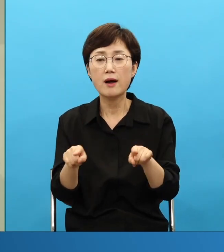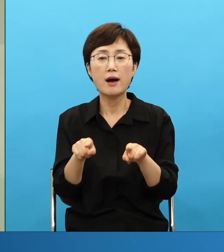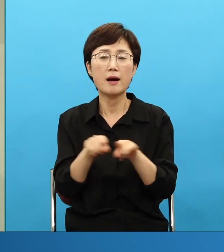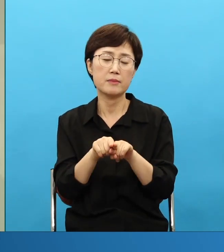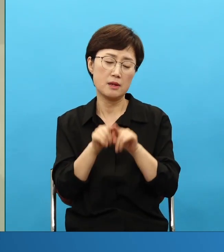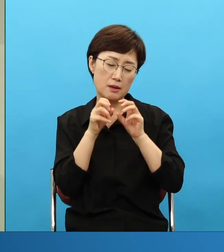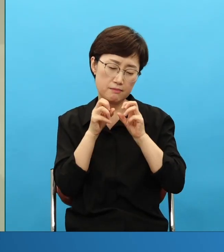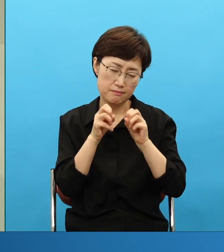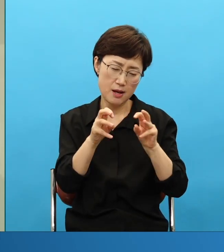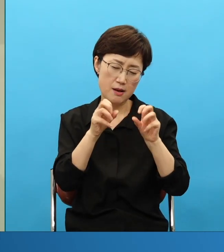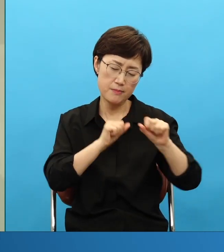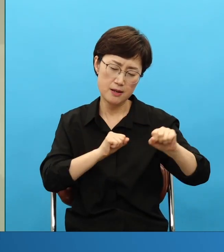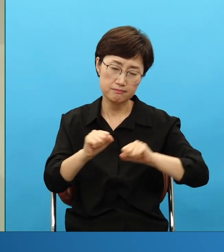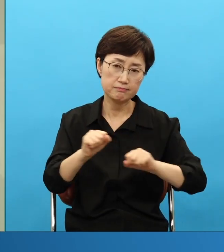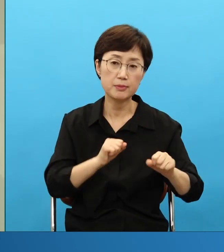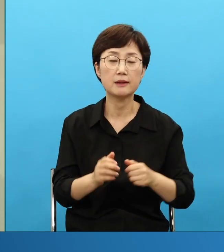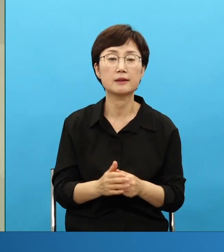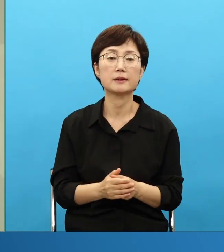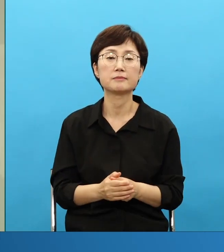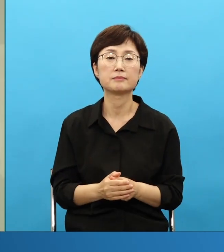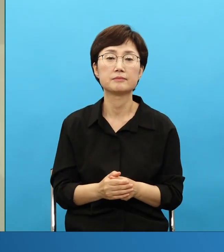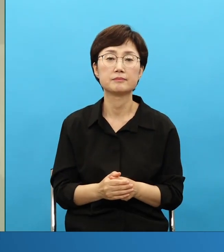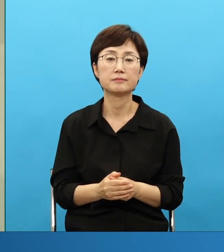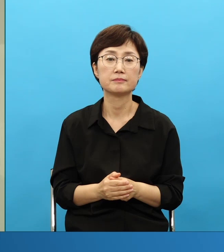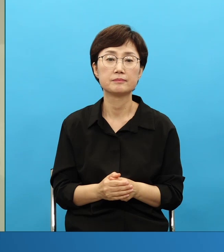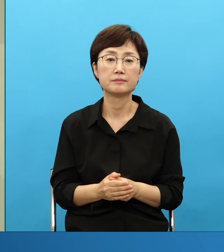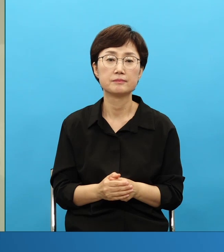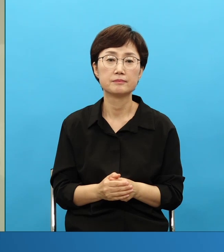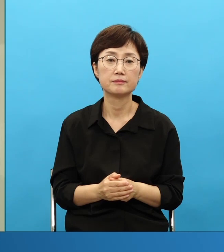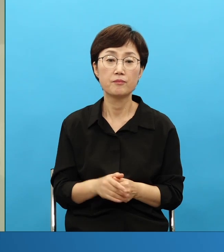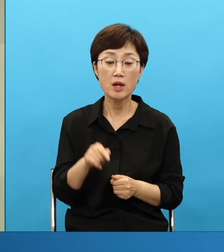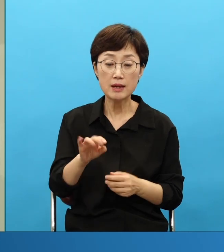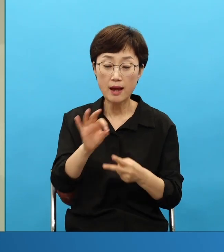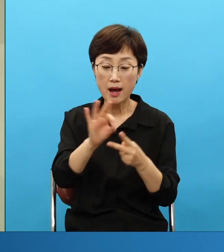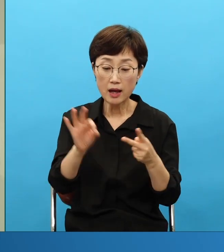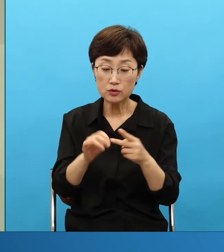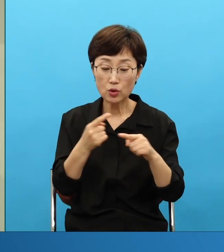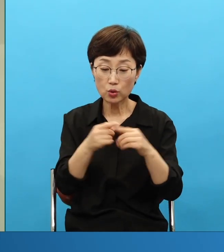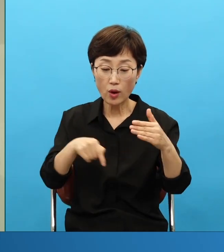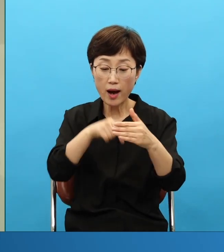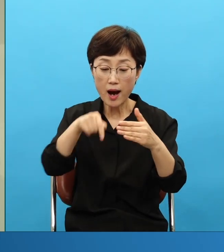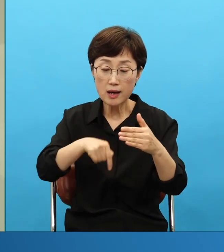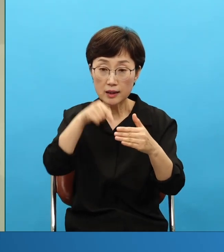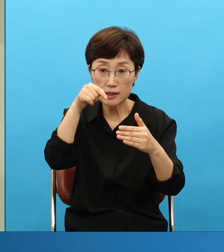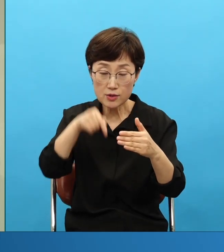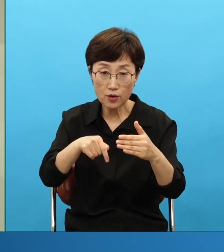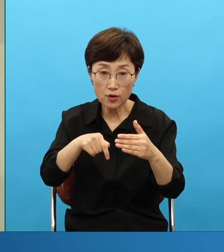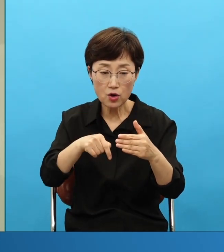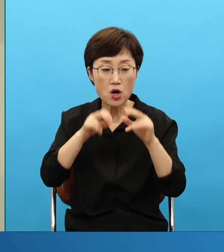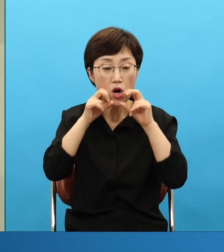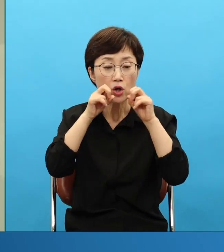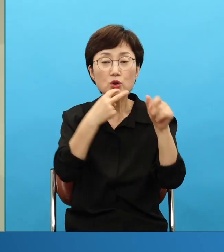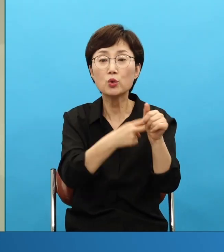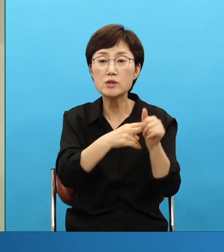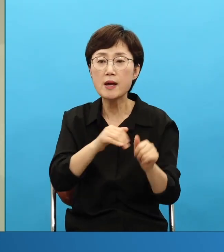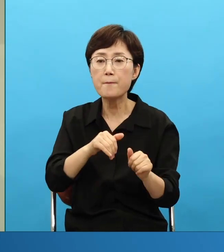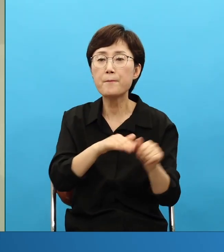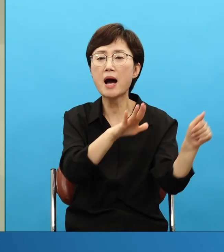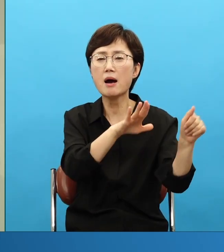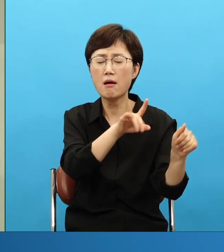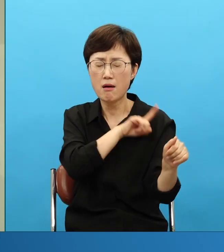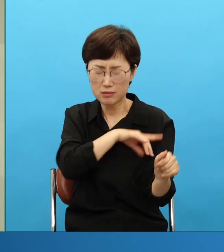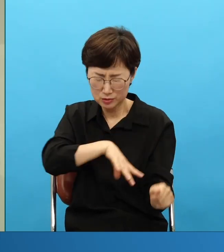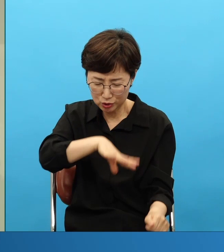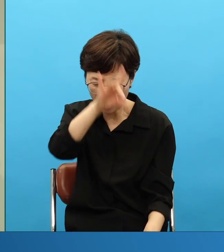church. 이래서 지구 생교 처음으로 선교사 파송을 해요. That's why for the first time since the creation of this world, they were sent out as